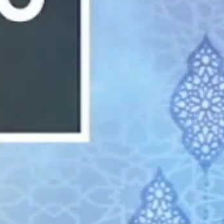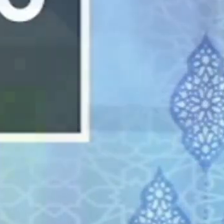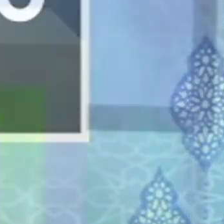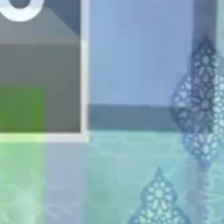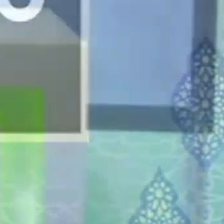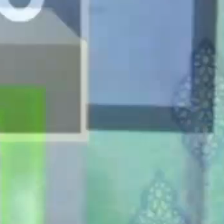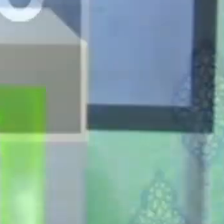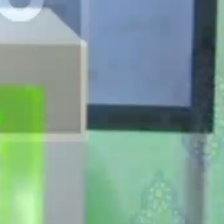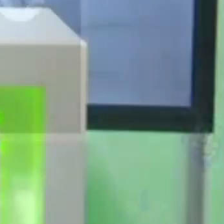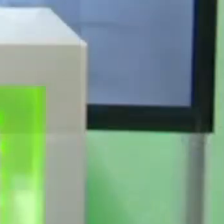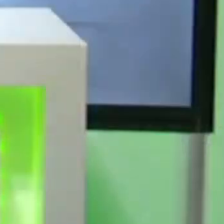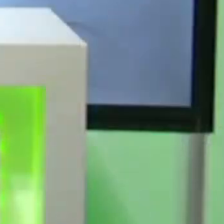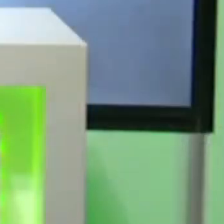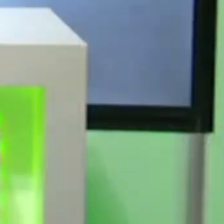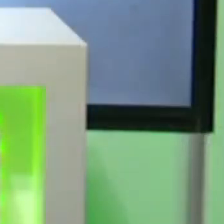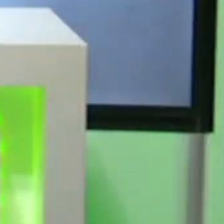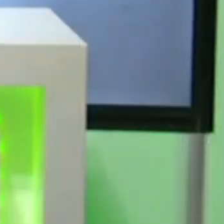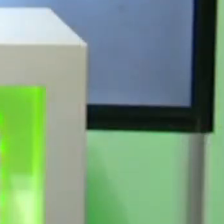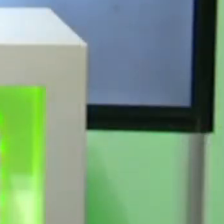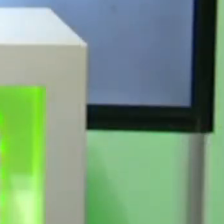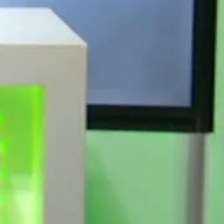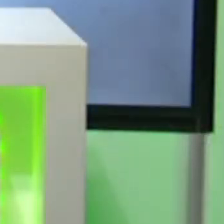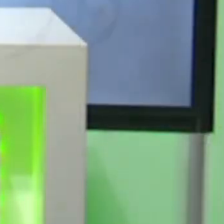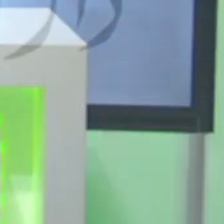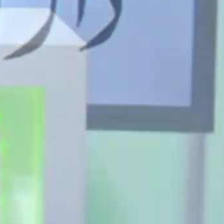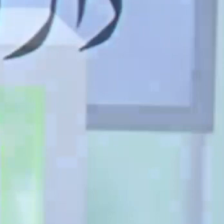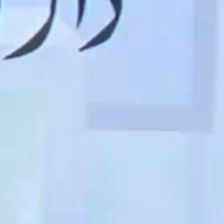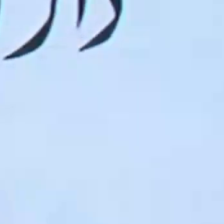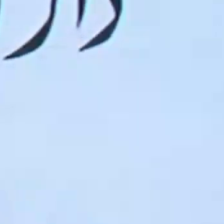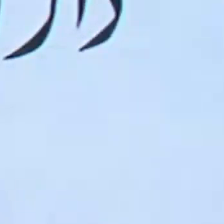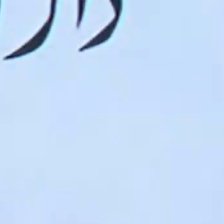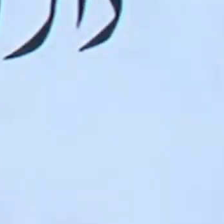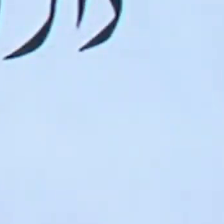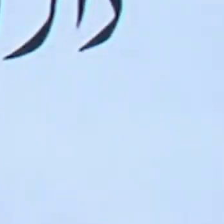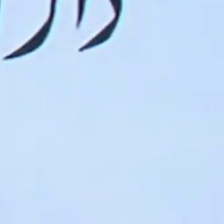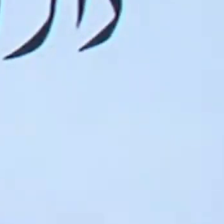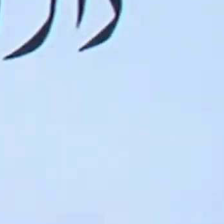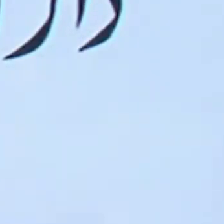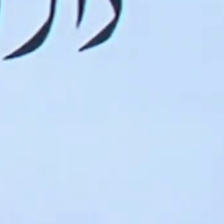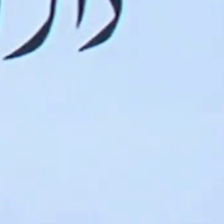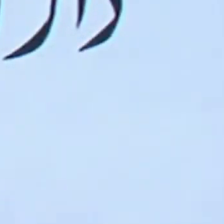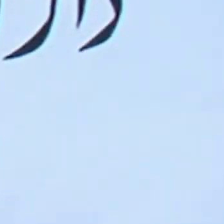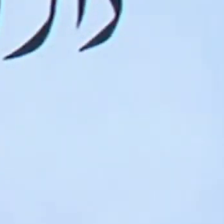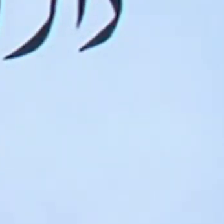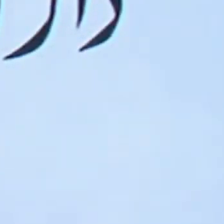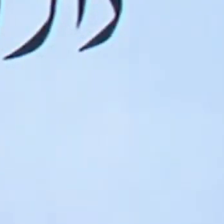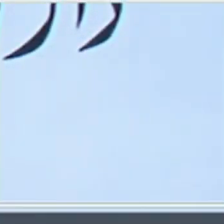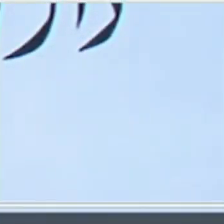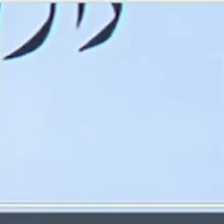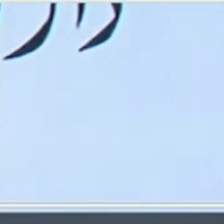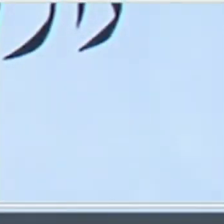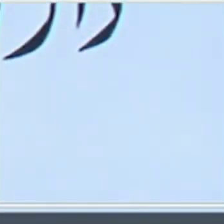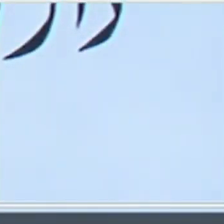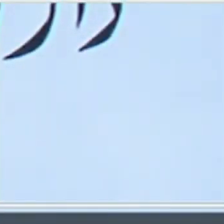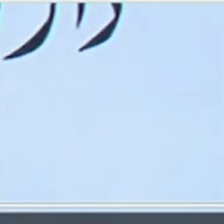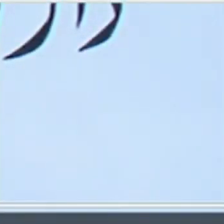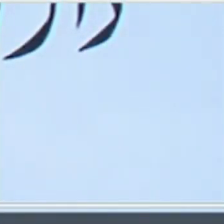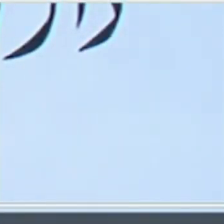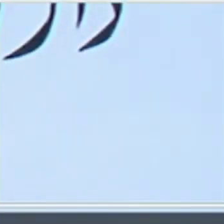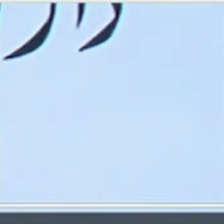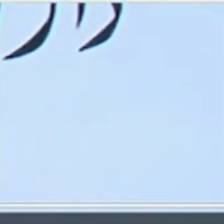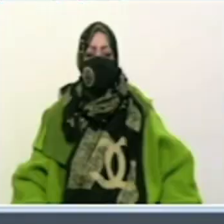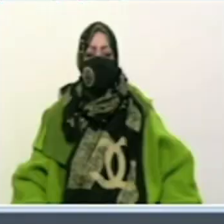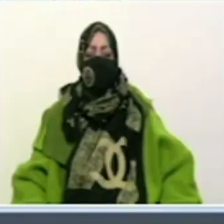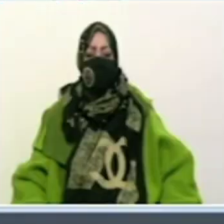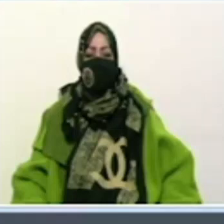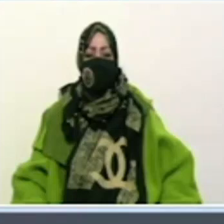فللإفتاء عندهم كنوز تحيل مدارك. بسم الله الرحمن الرحيم، الحمد لله رب